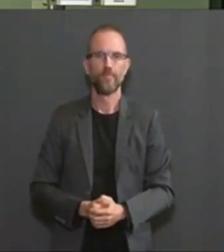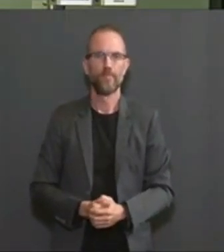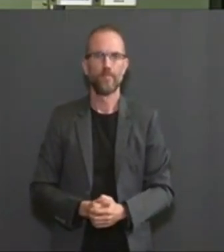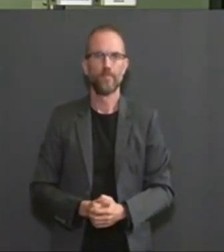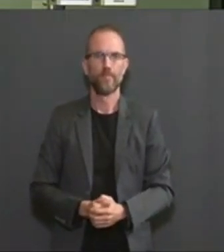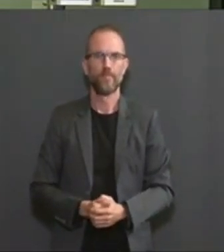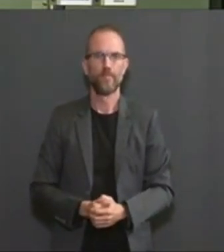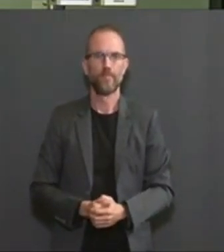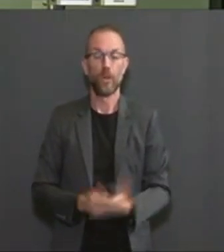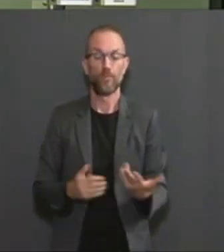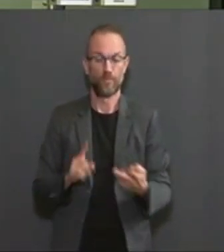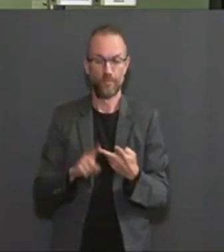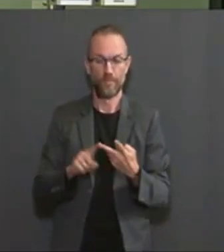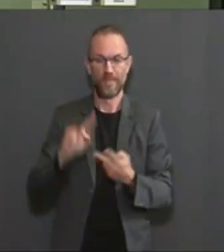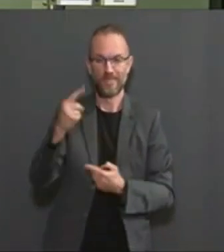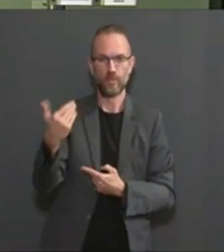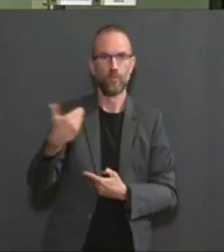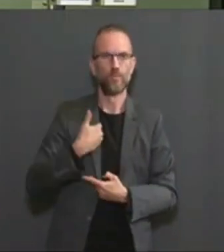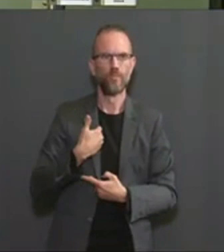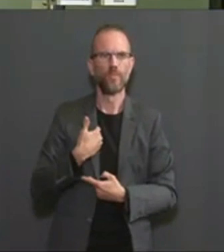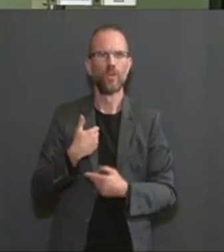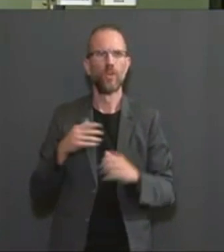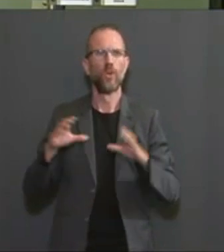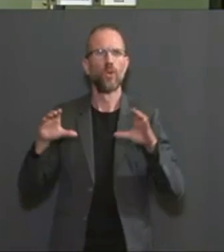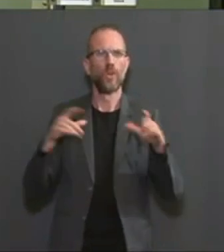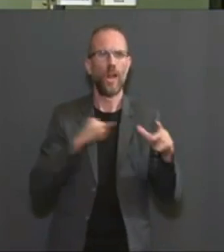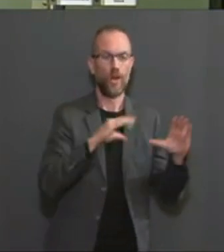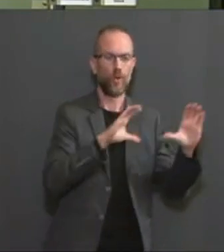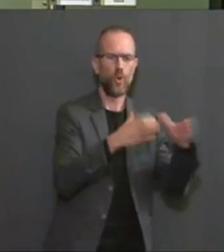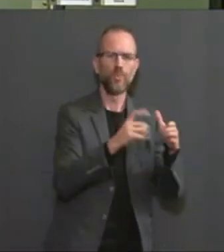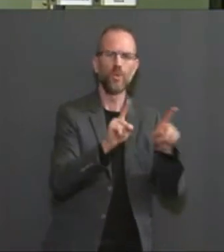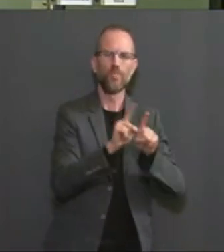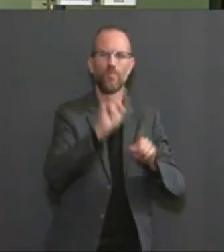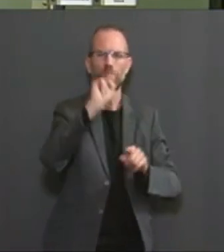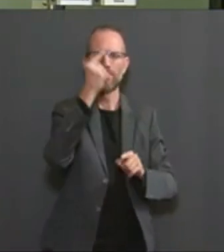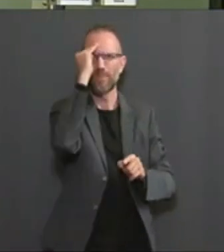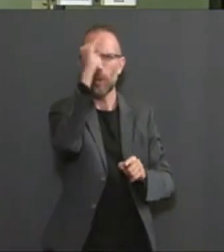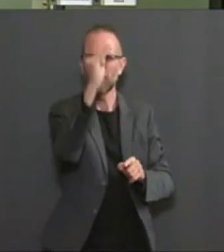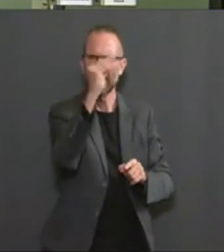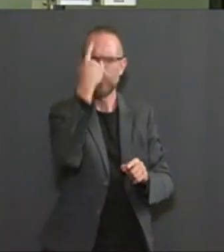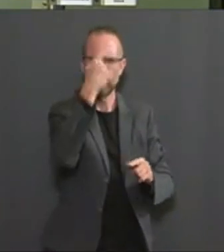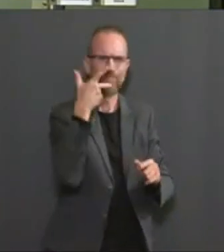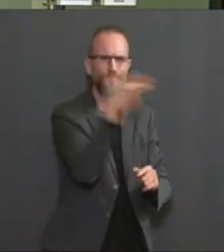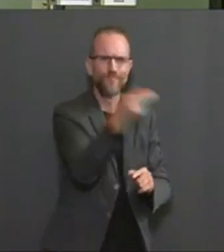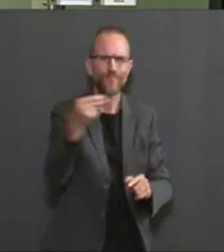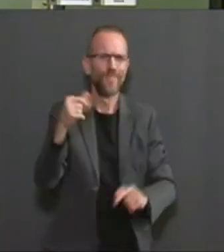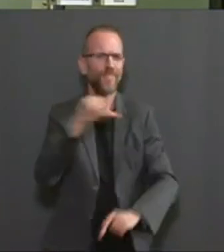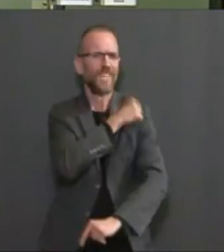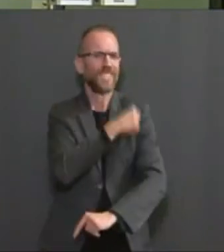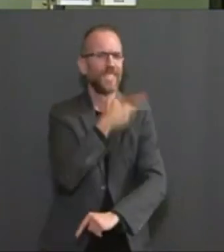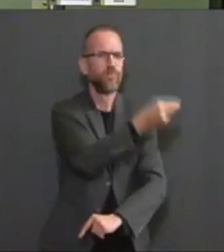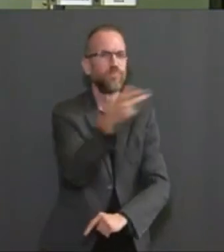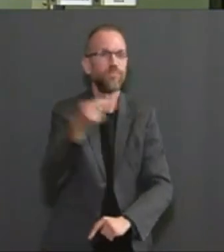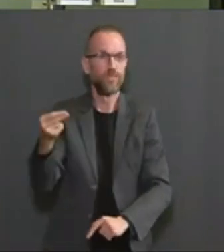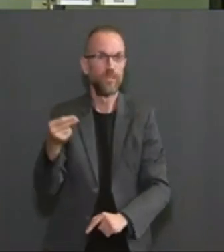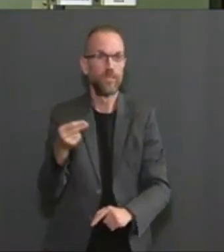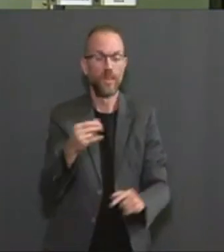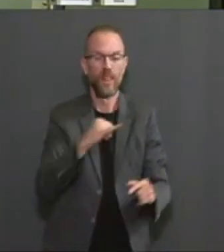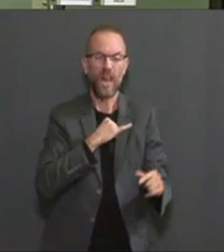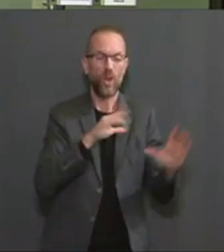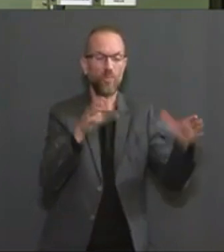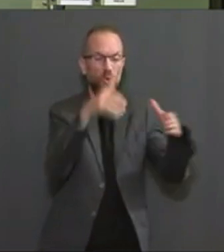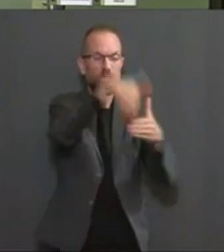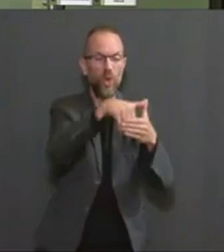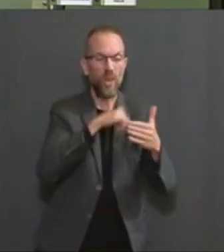Parmi les groupes prioritaires pour les vaccins, certains sont-ils susceptibles de ne pouvoir en bénéficier? Pourquoi et quelle